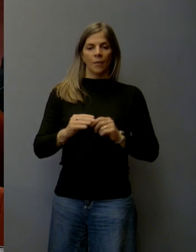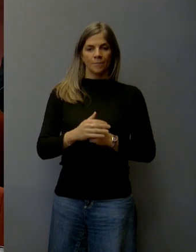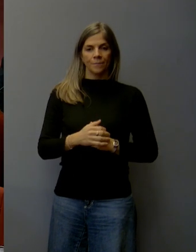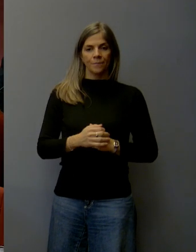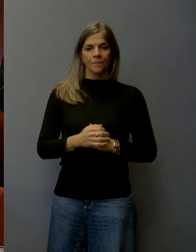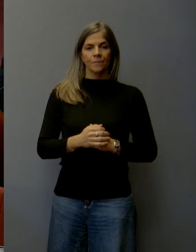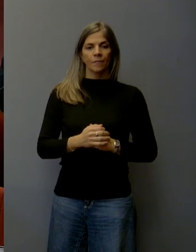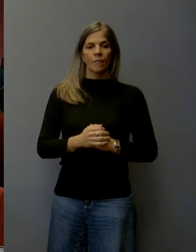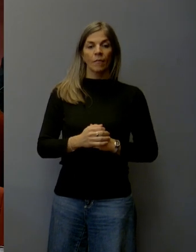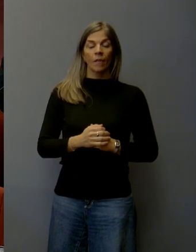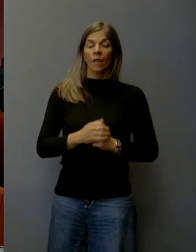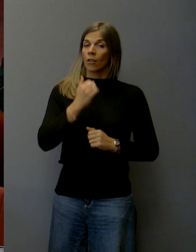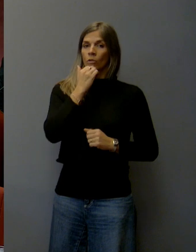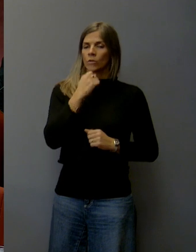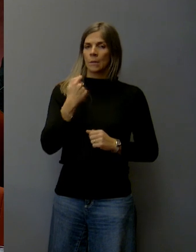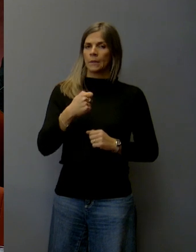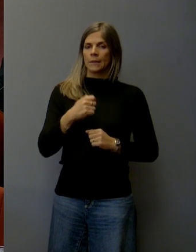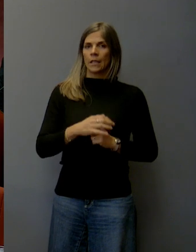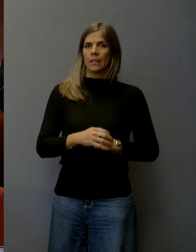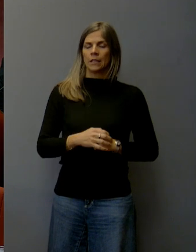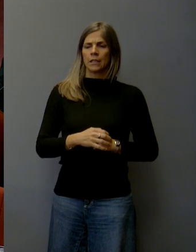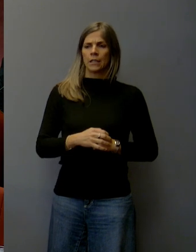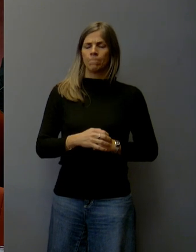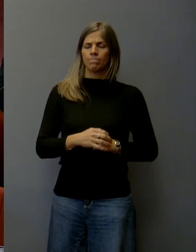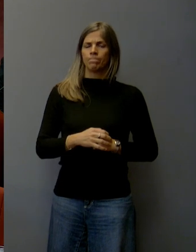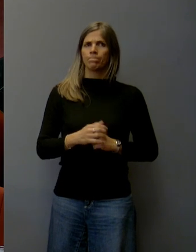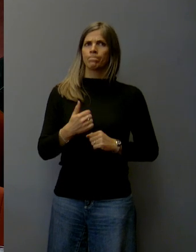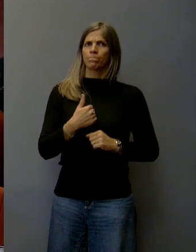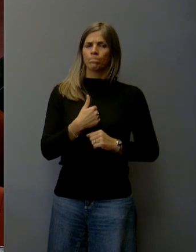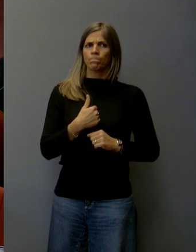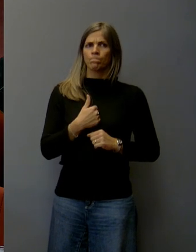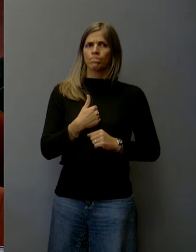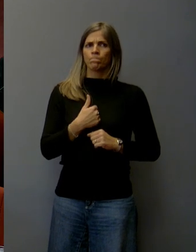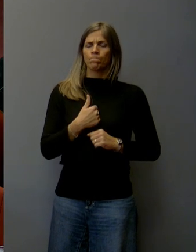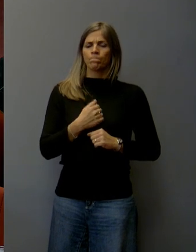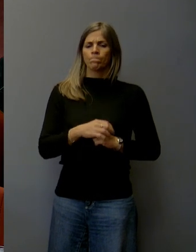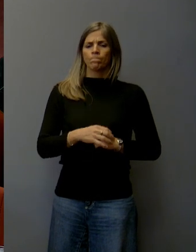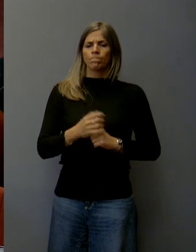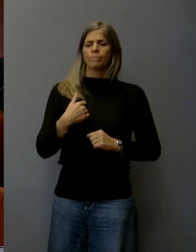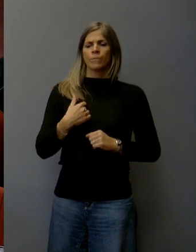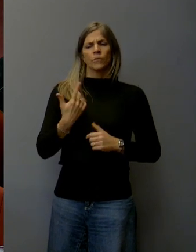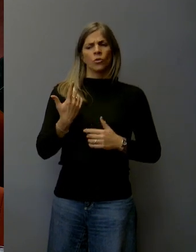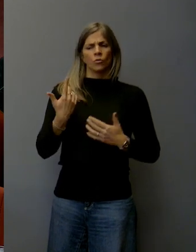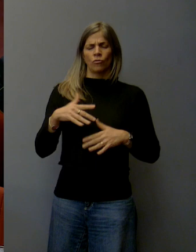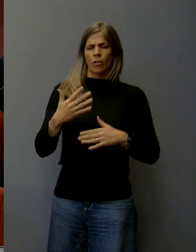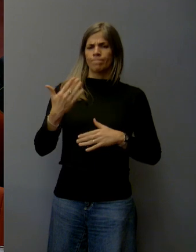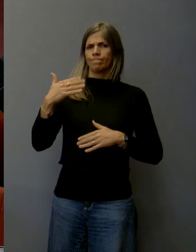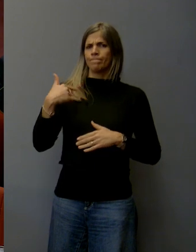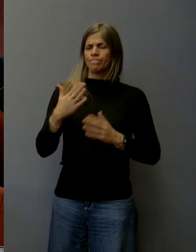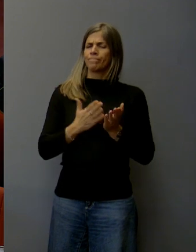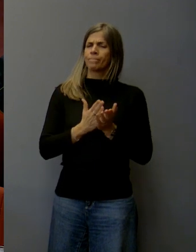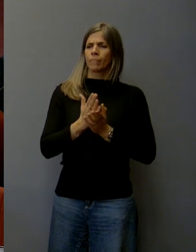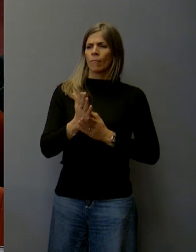Mi scusi presidente ma io solo dei lavori un po' di veterana succede spesso che quando si fanno